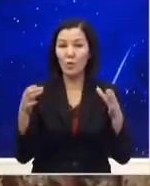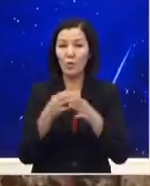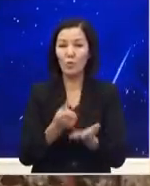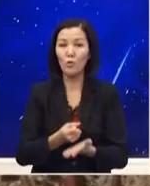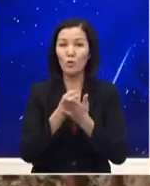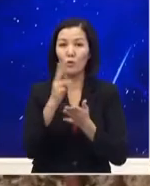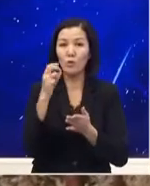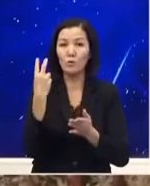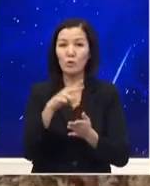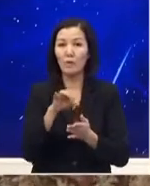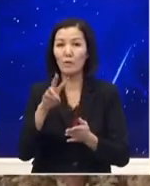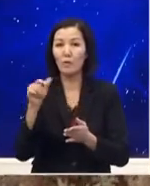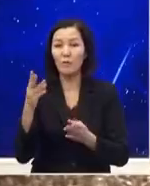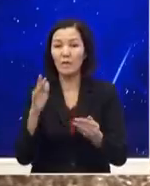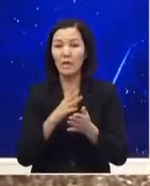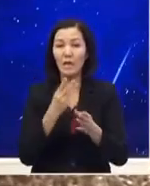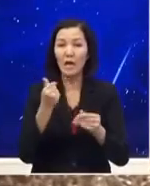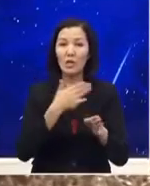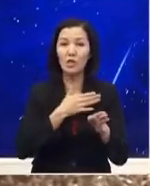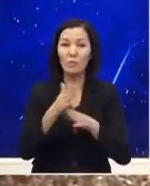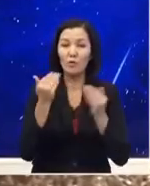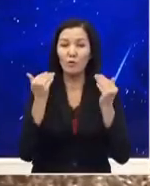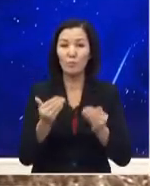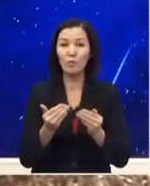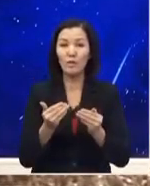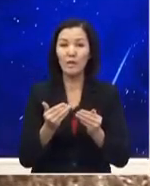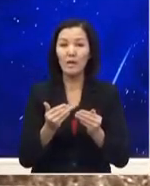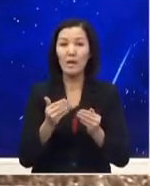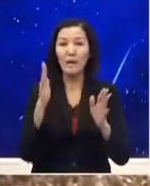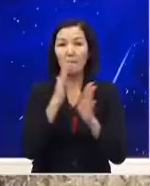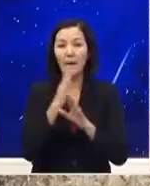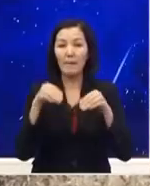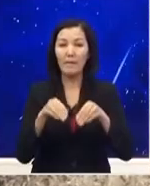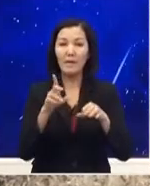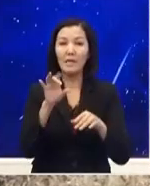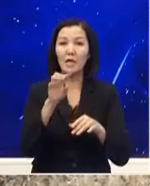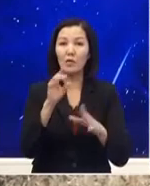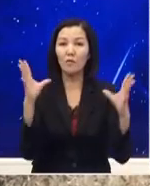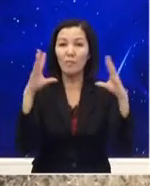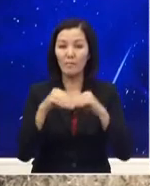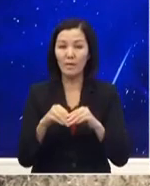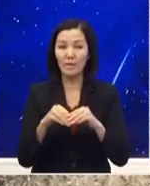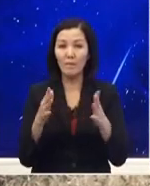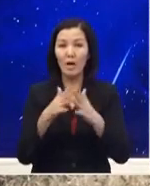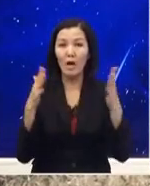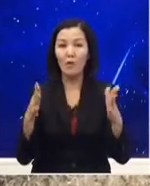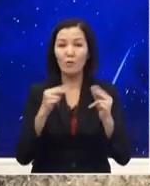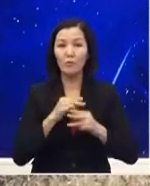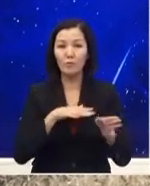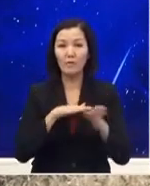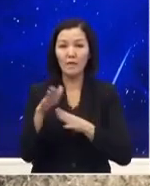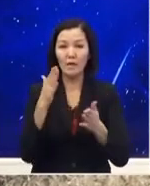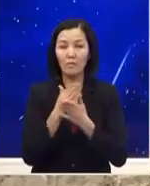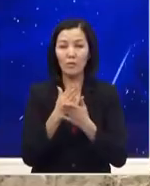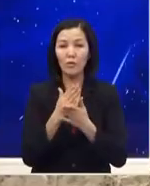қолдауға 220 миллион теңге қаржы бөлінген. Бүгінде қартпағыбан Хишкоп шаруа қожалығымен бірлесіп осыншама ауқымды шаруаларды атқарып